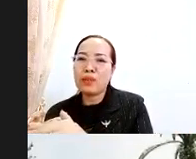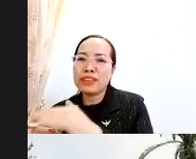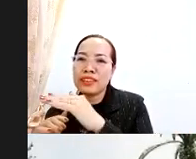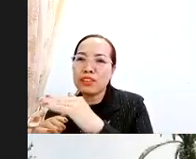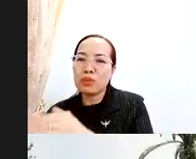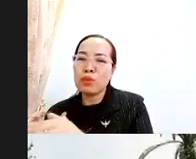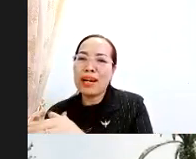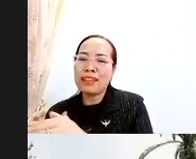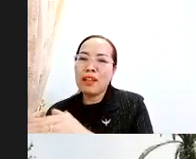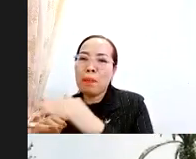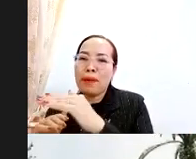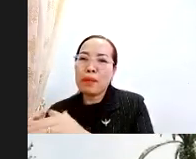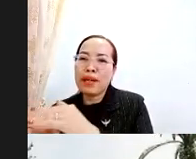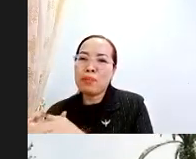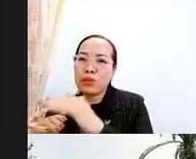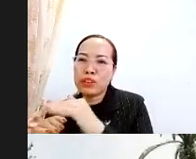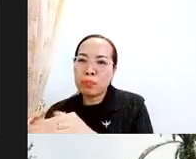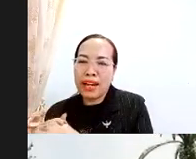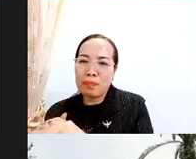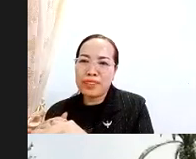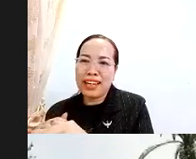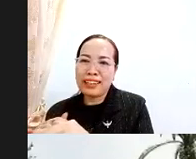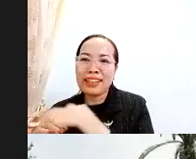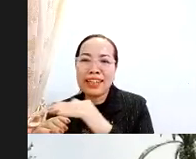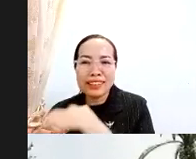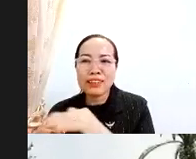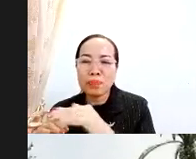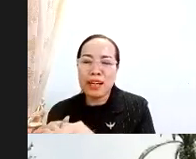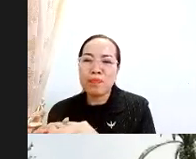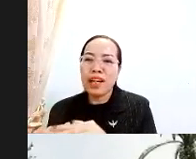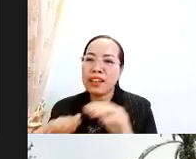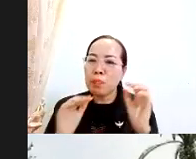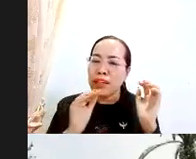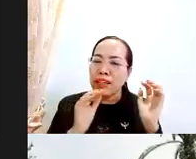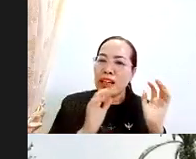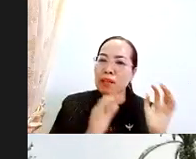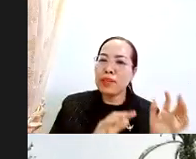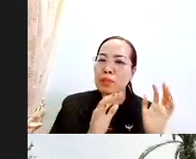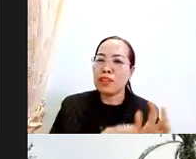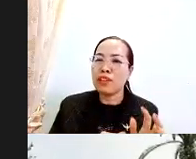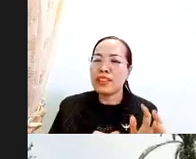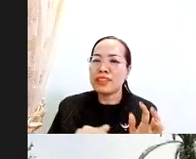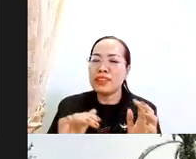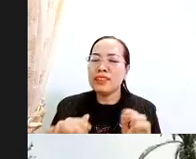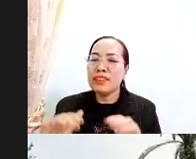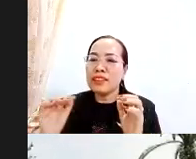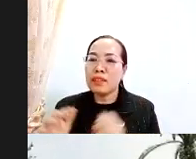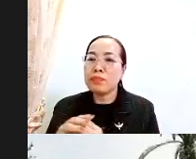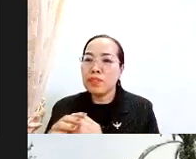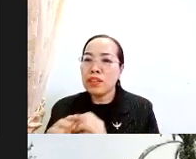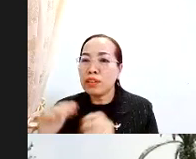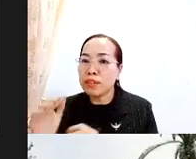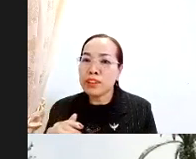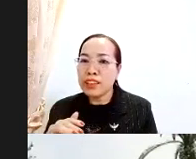nào quất dương nên từ tua ban play ca miền núi chia phải em chả nơi lại ní cứ phạm hay đọc về imperial và to tiệt cứ